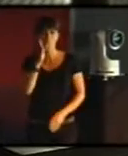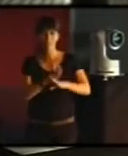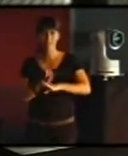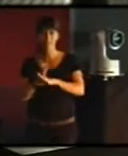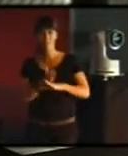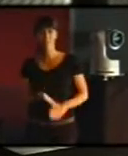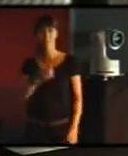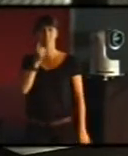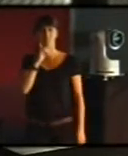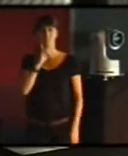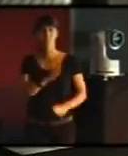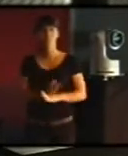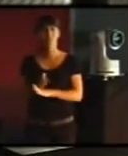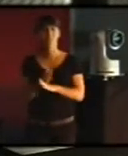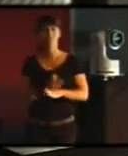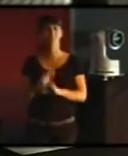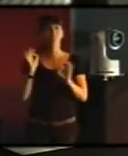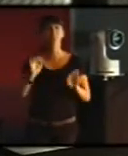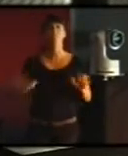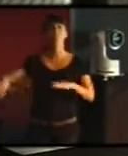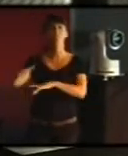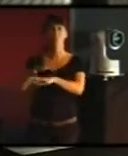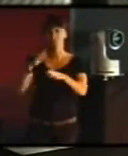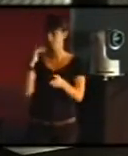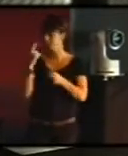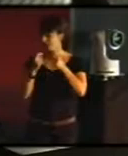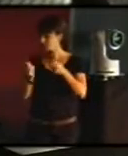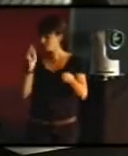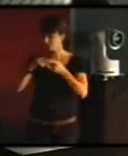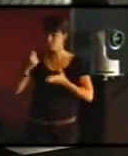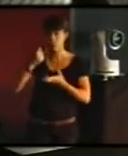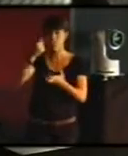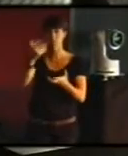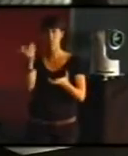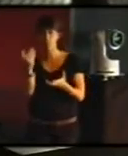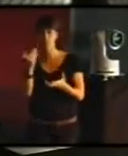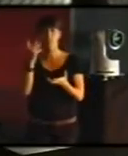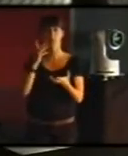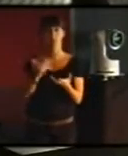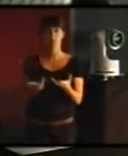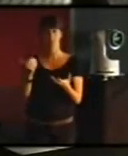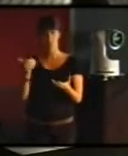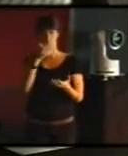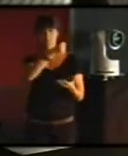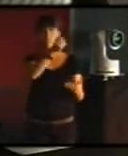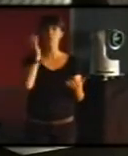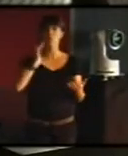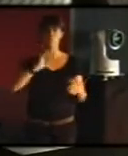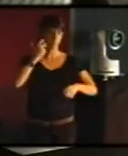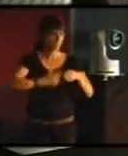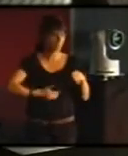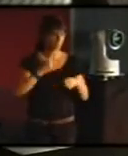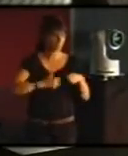tellement demandé, et l'idée du patrimoine immatériel est tellement sexy, qu'on s'y met avec les